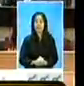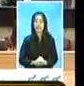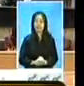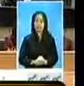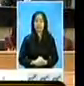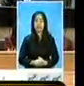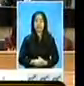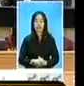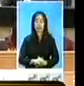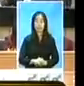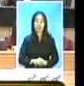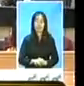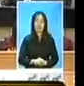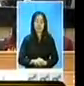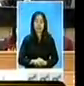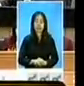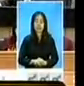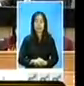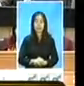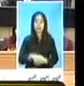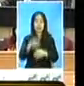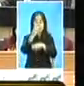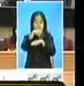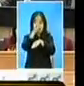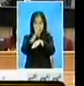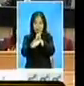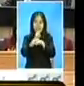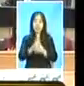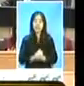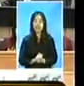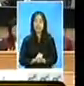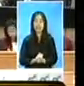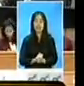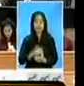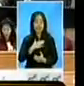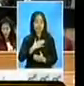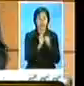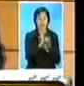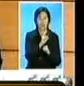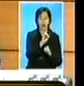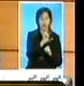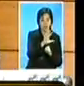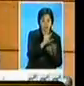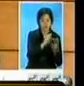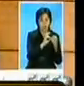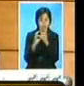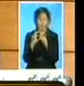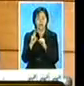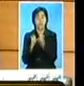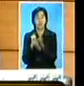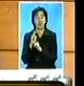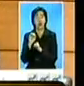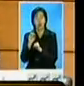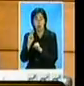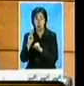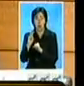ติหรือตามสำนักงบประมาณจัดสรรมาตรา35ให้นายกรัฐมนตรีและรัฐมนตรีว่าการกระทรวงการคลังรักษาการตามพระราชบัญ